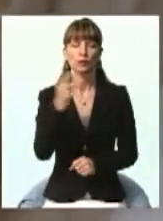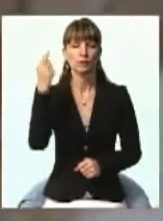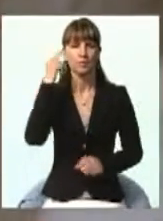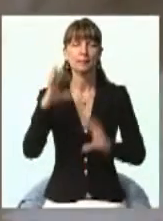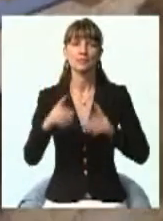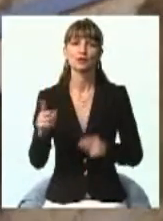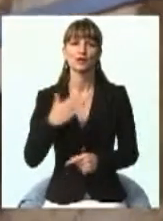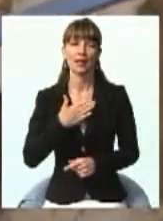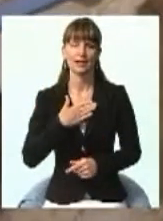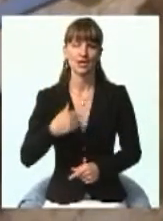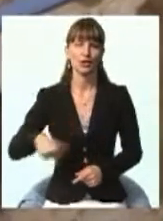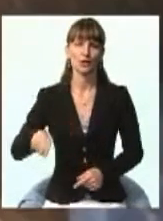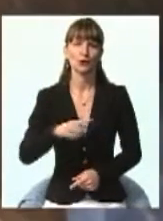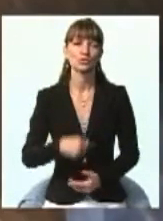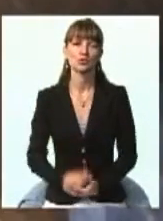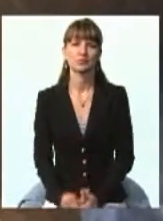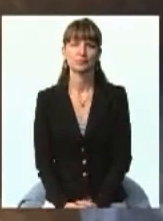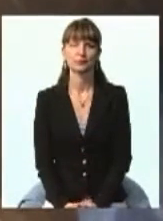світ, що нас оточує.